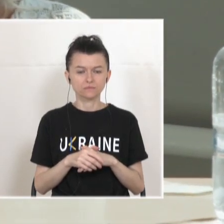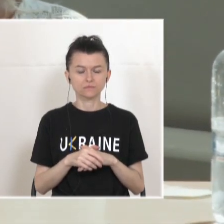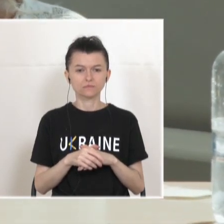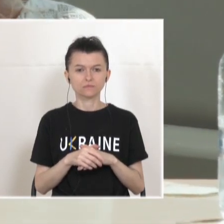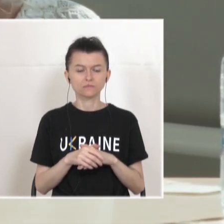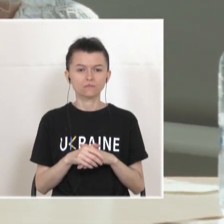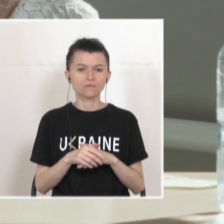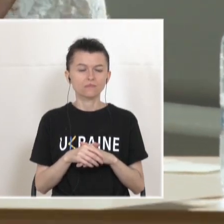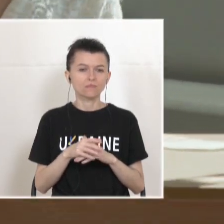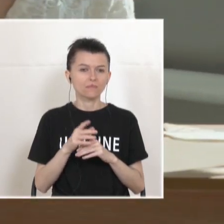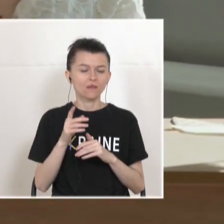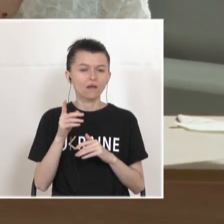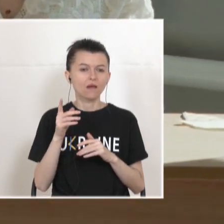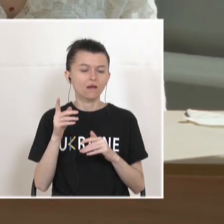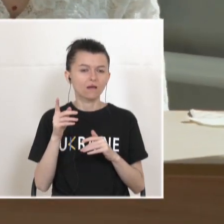Тенденції в TikTok, так.